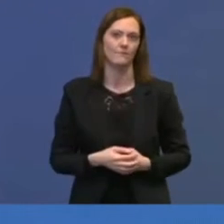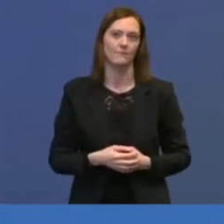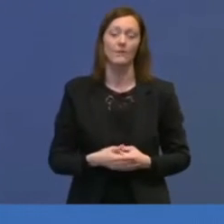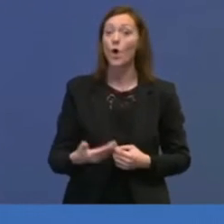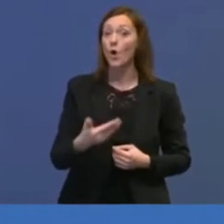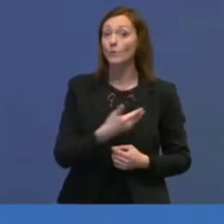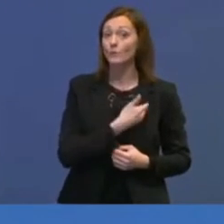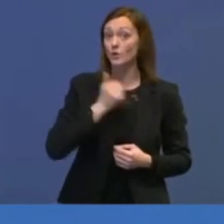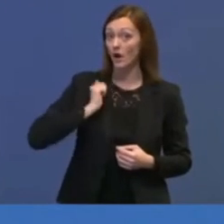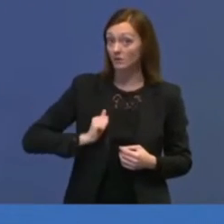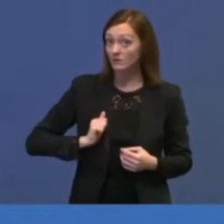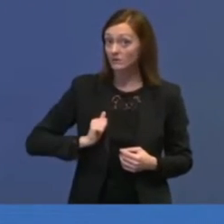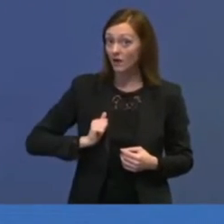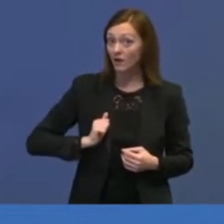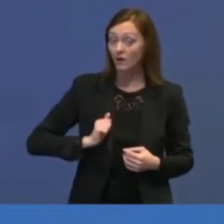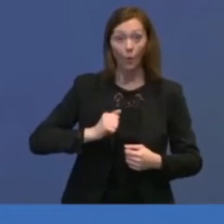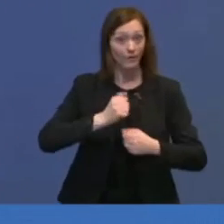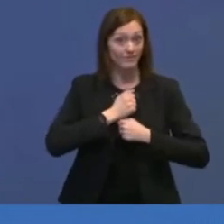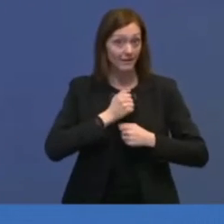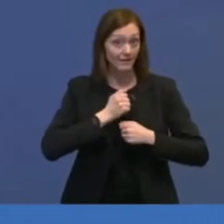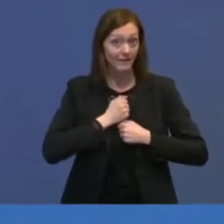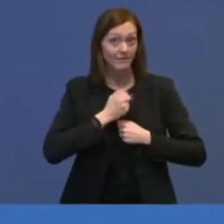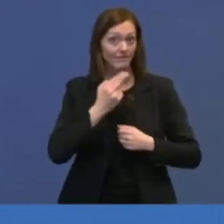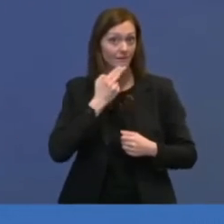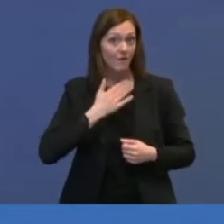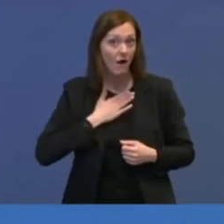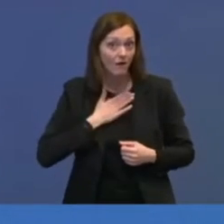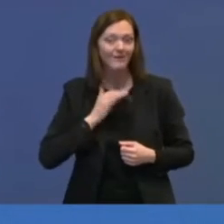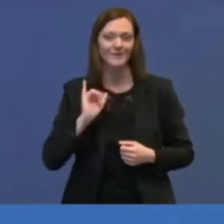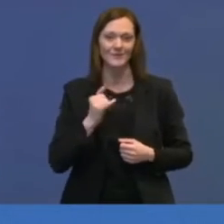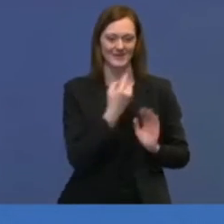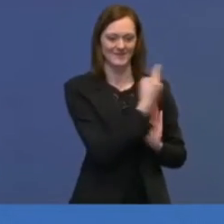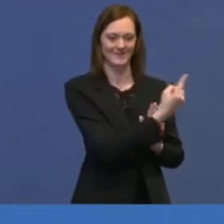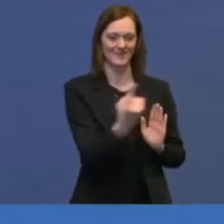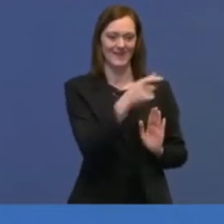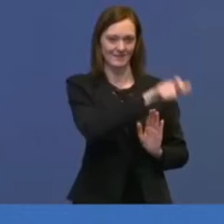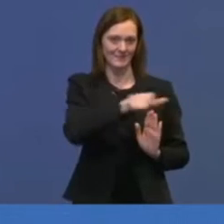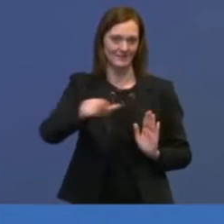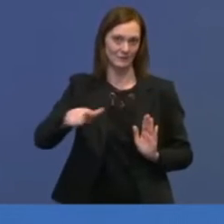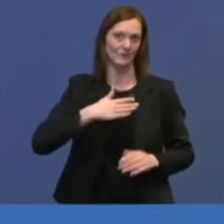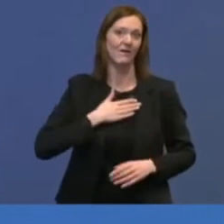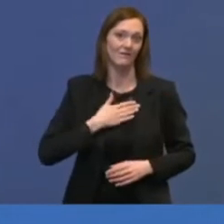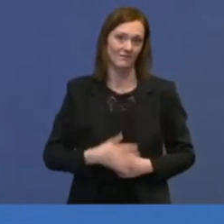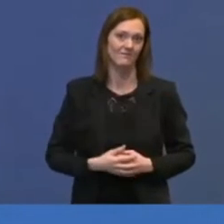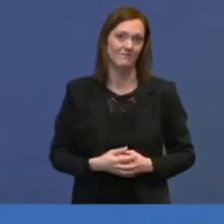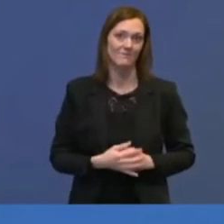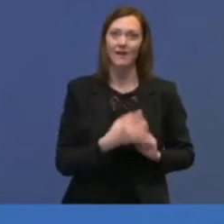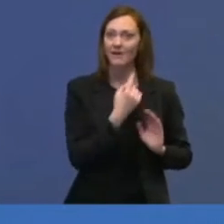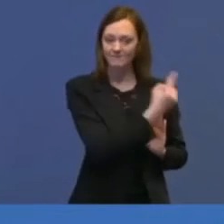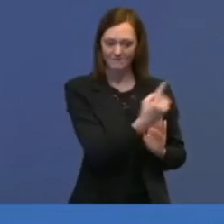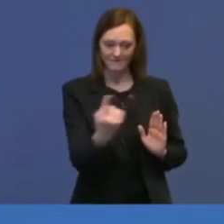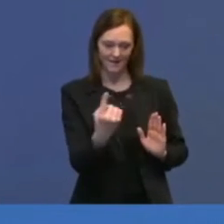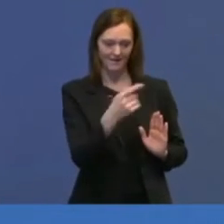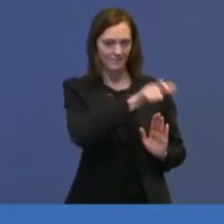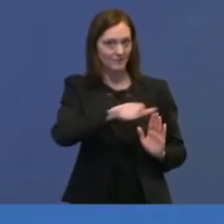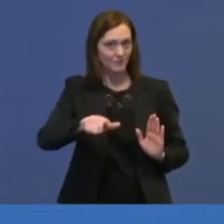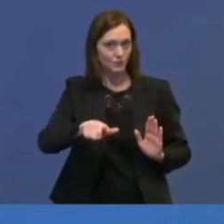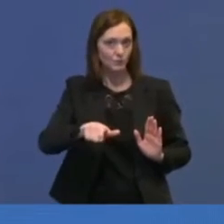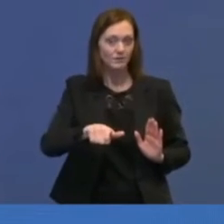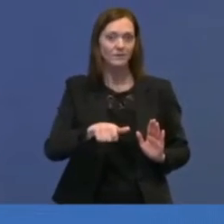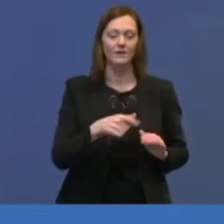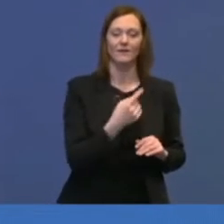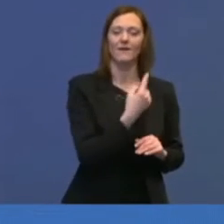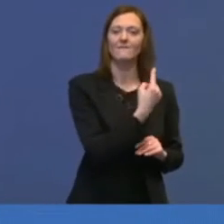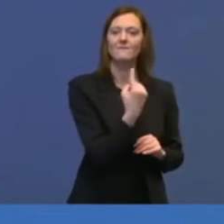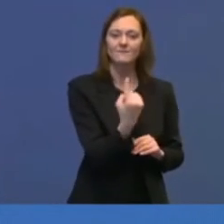Masooliyadea in teeda badan iya isaaminaadu wa mid saaren qofkas tao inaga mida. Qofkas tao inaga mida ah goob